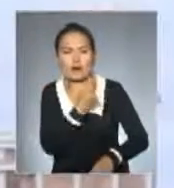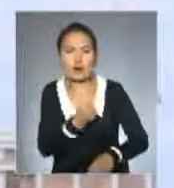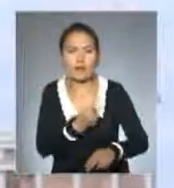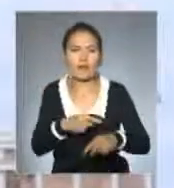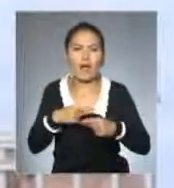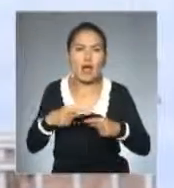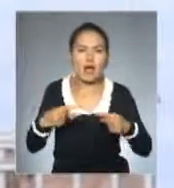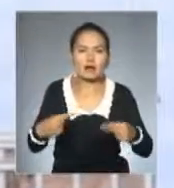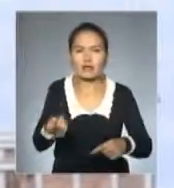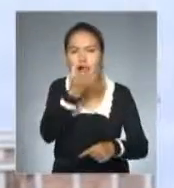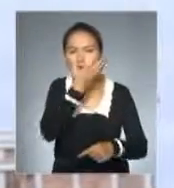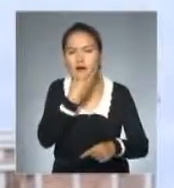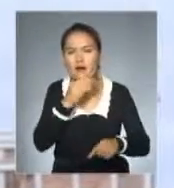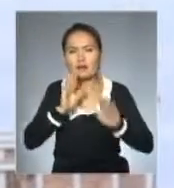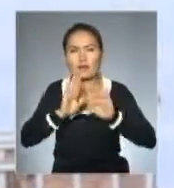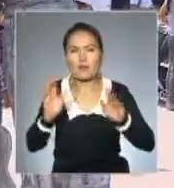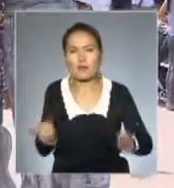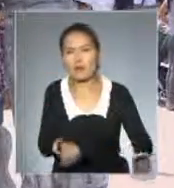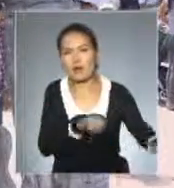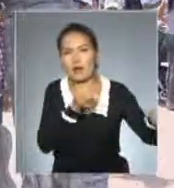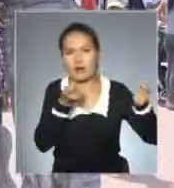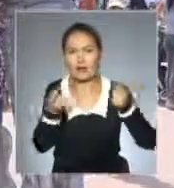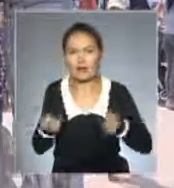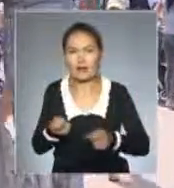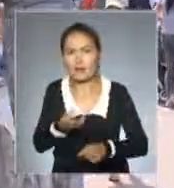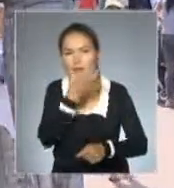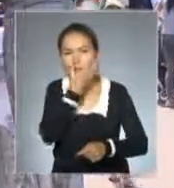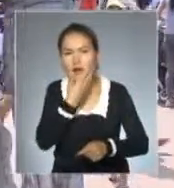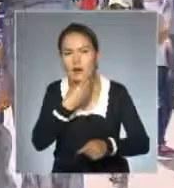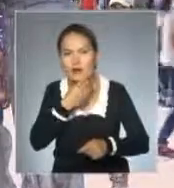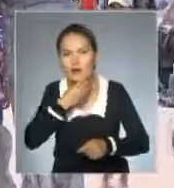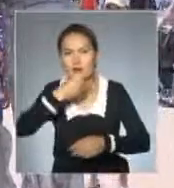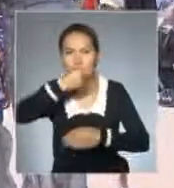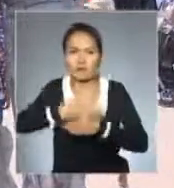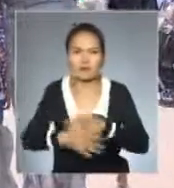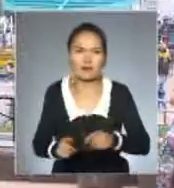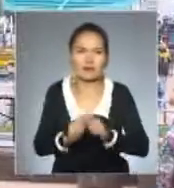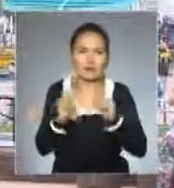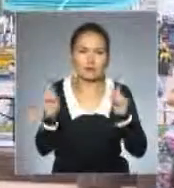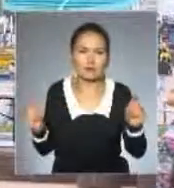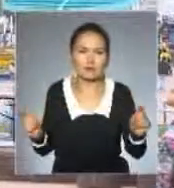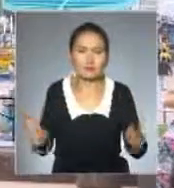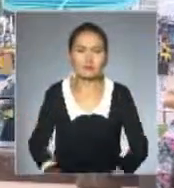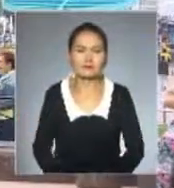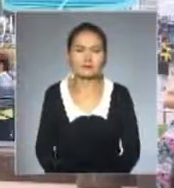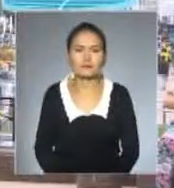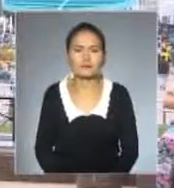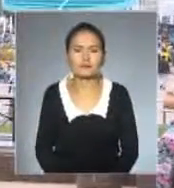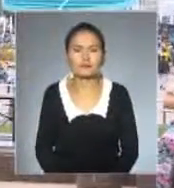қаламызға керемет инсталляцияларын әкеліп, мына алаңның сәнін келтіргені сөзсіз.